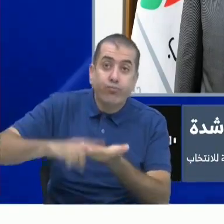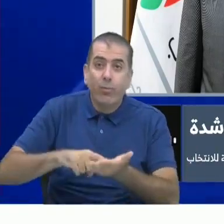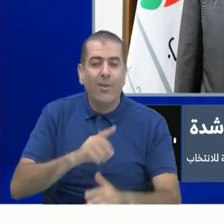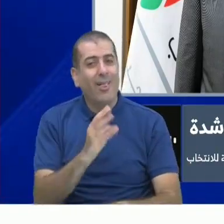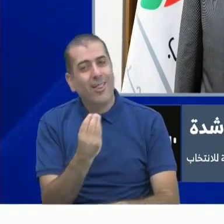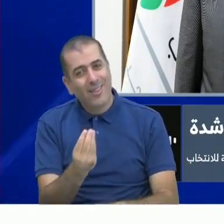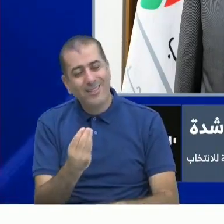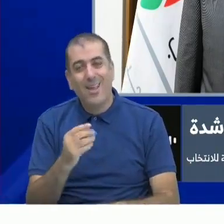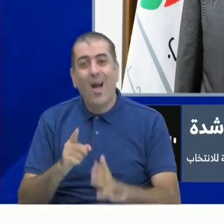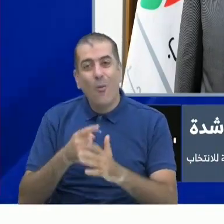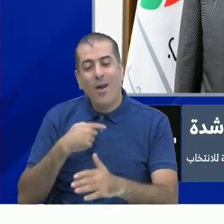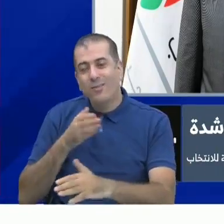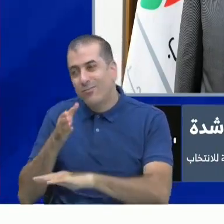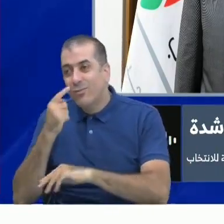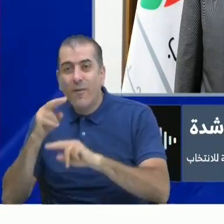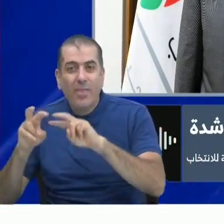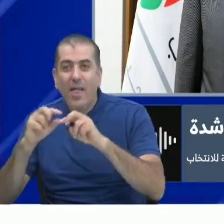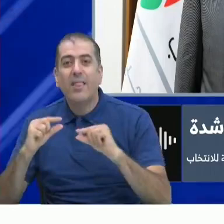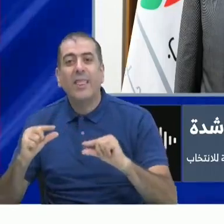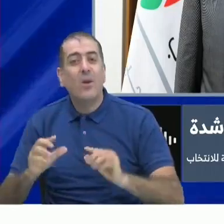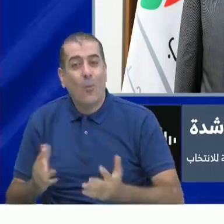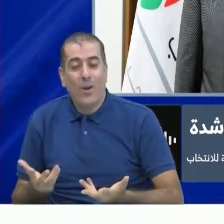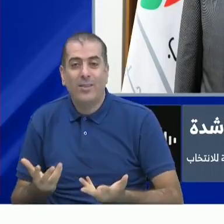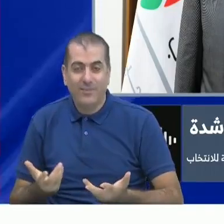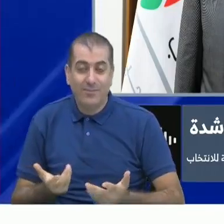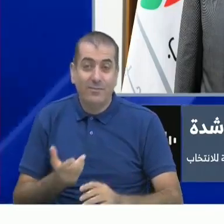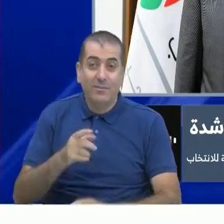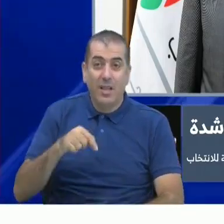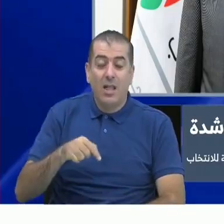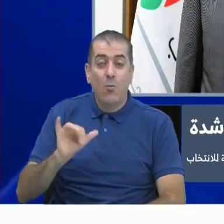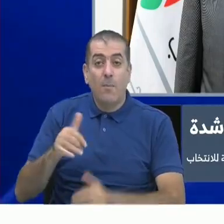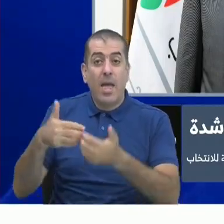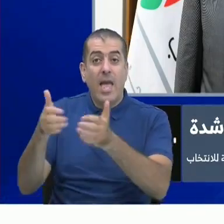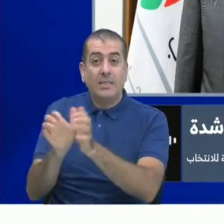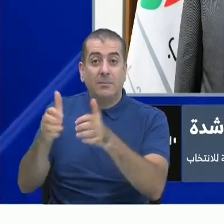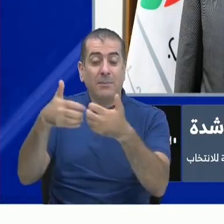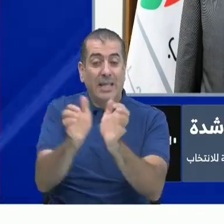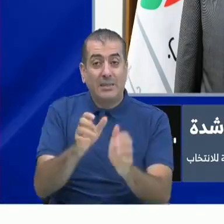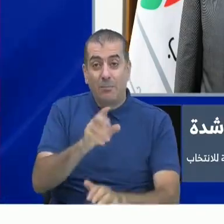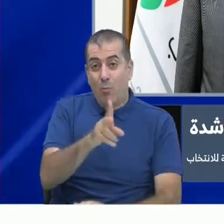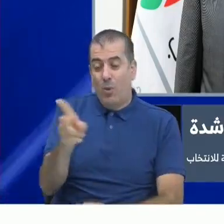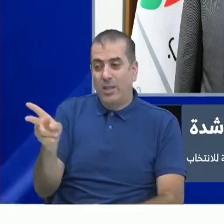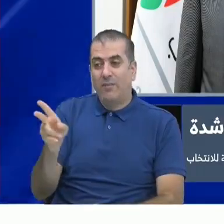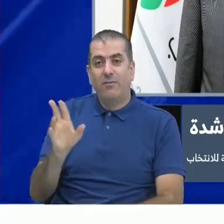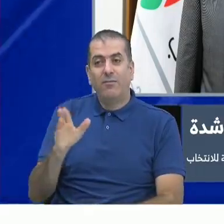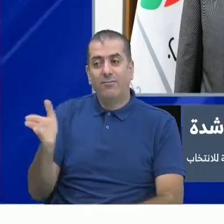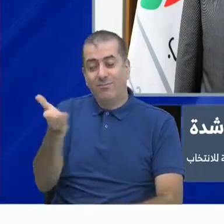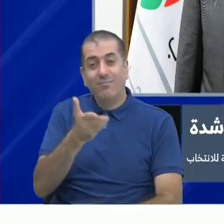غير إيجابيين فيما يتعلق بمنح الأحزاب الفرصة الكافية